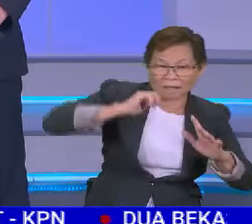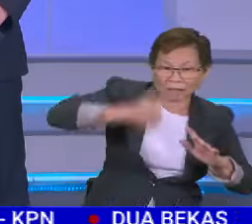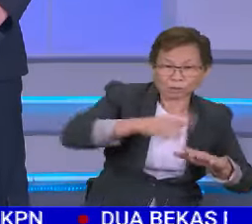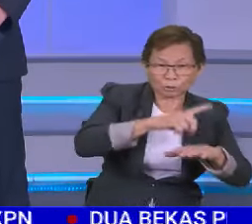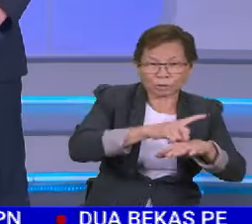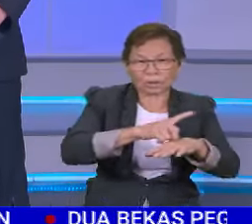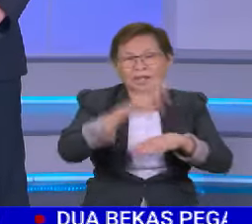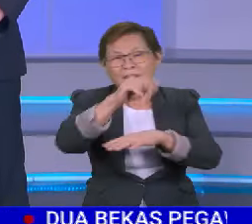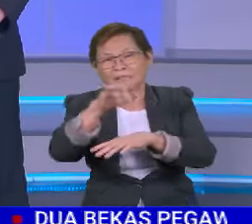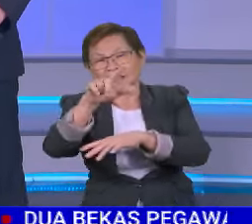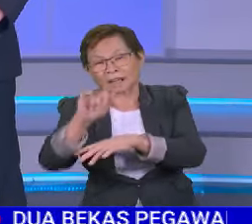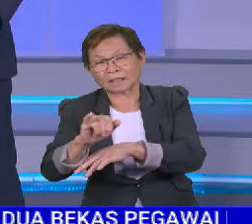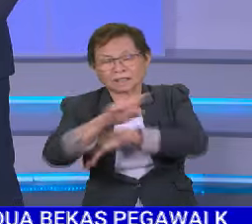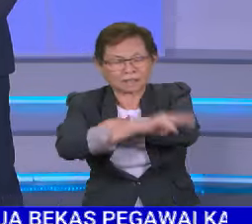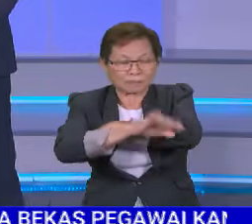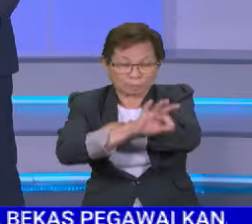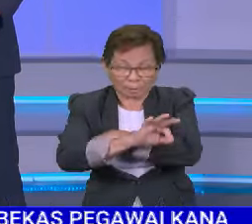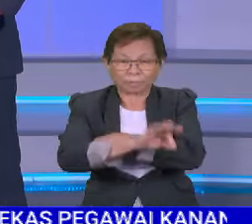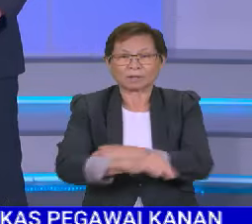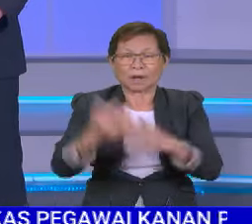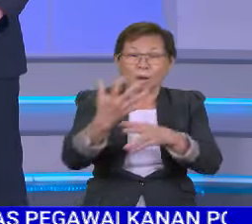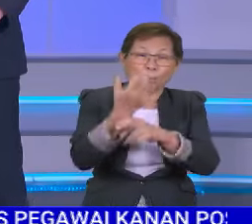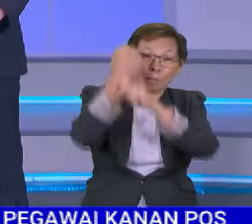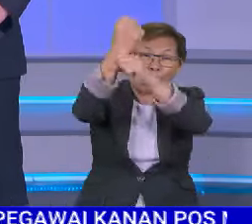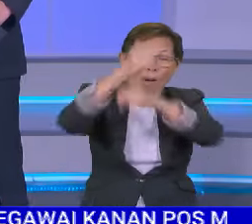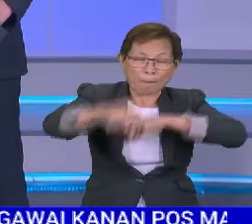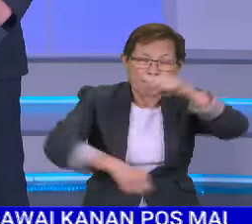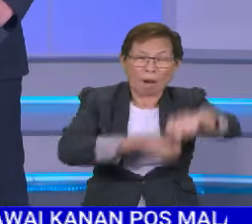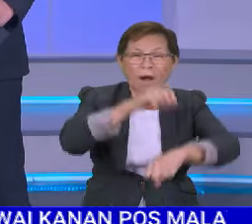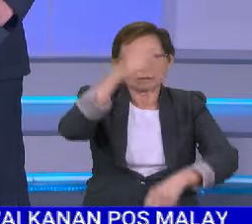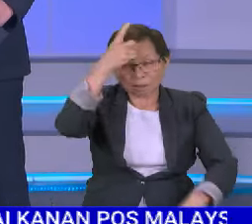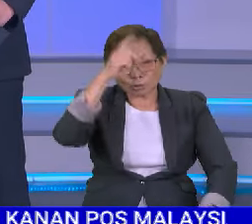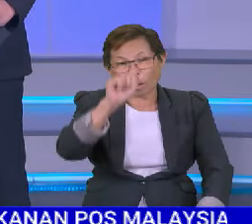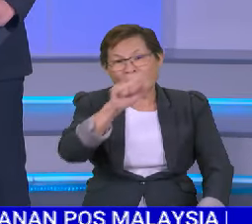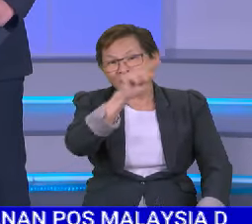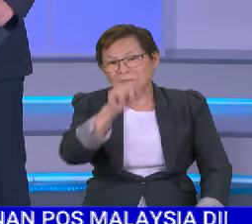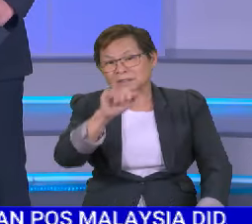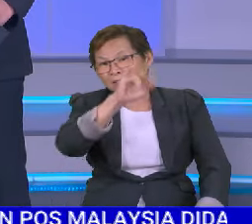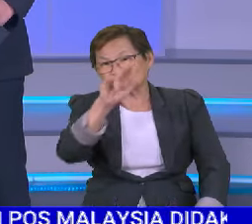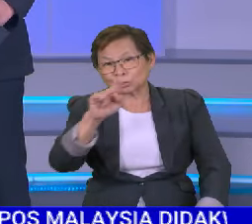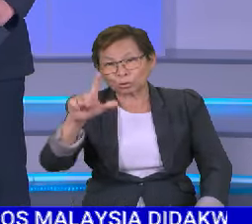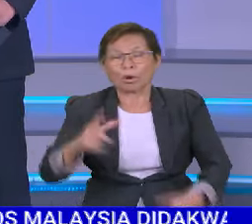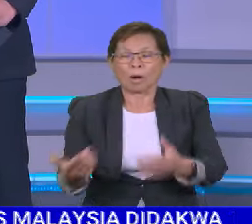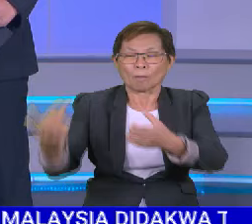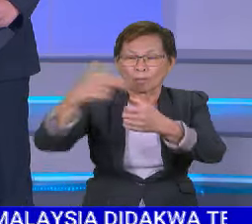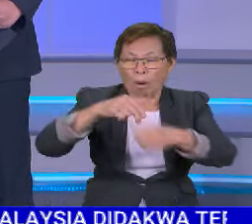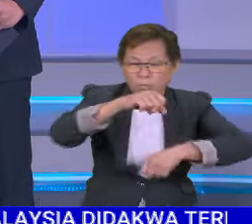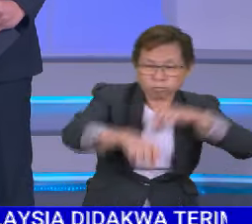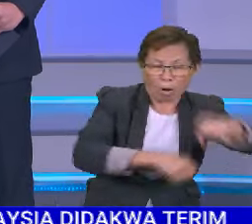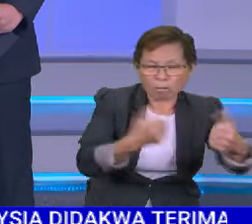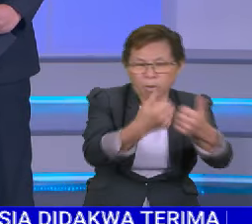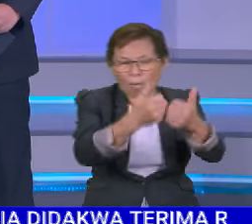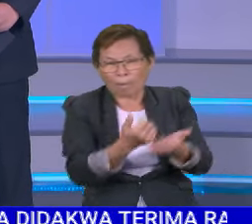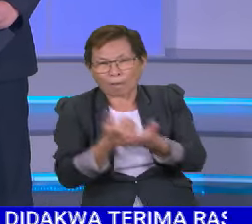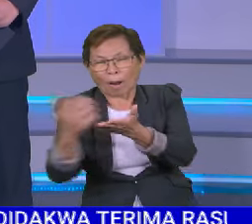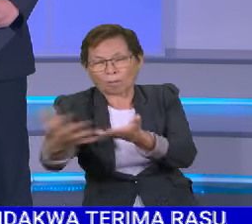Velodrome Nasional Nilai, Negeri Sembilan. Jaga Membasikan Atlet Negara Dato' Azizul Hasni Awang yang turut mengambil bahagian berkata kejohanan ini